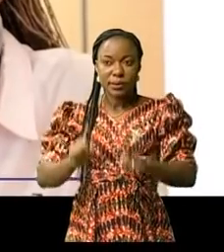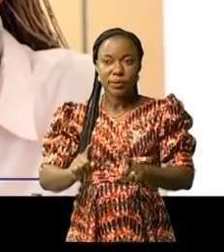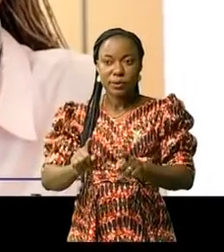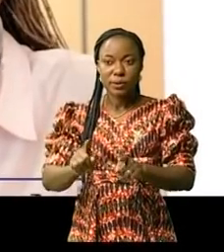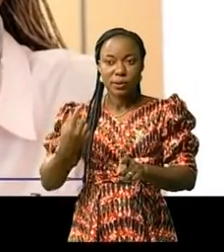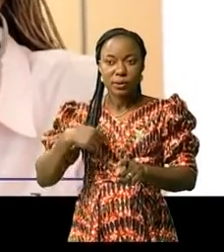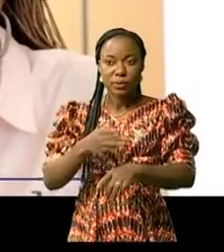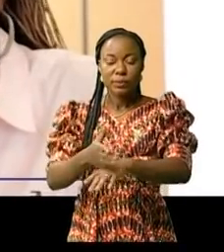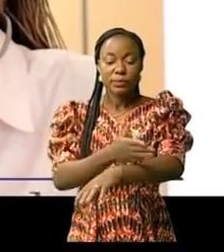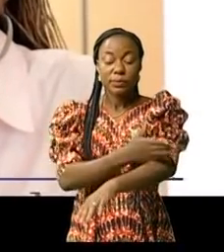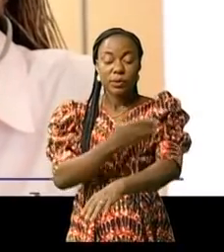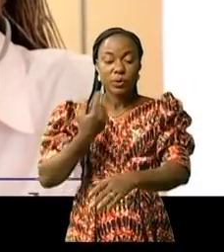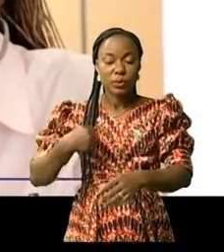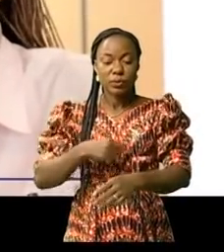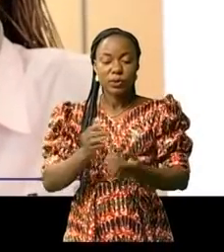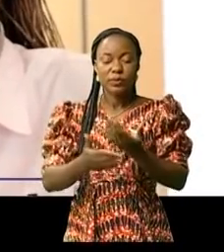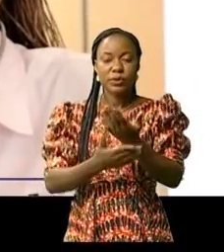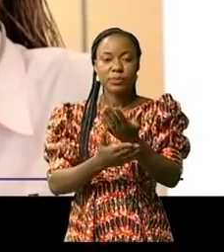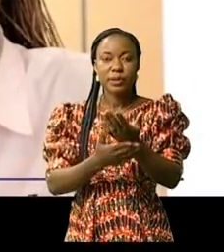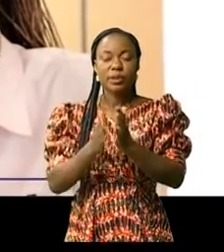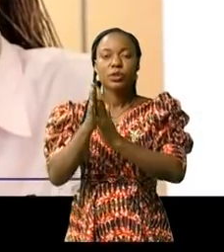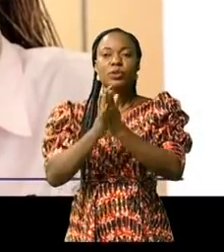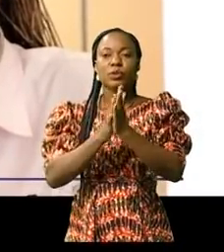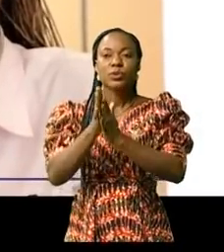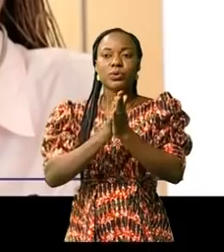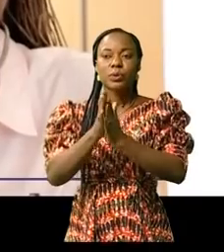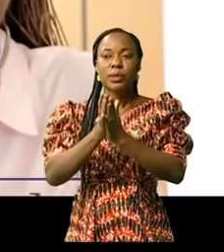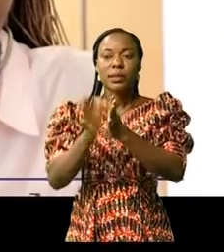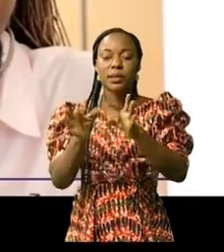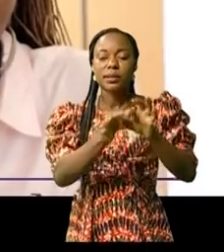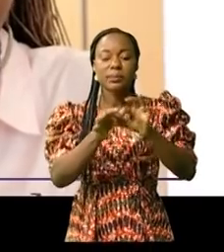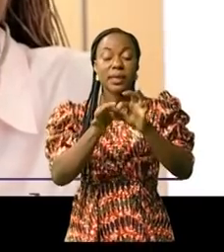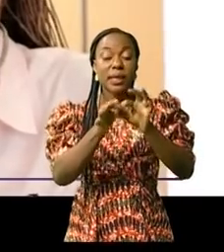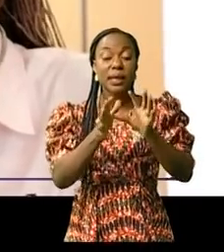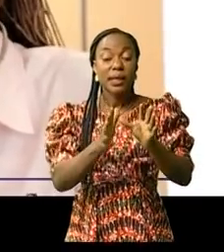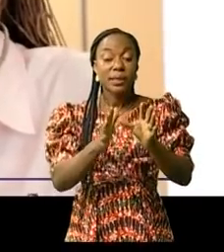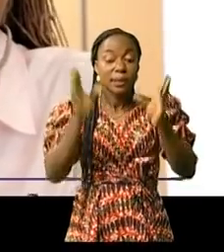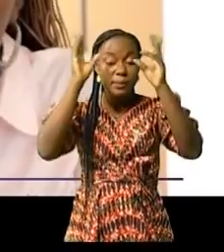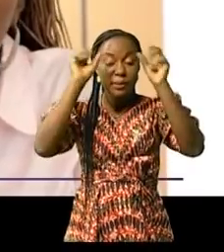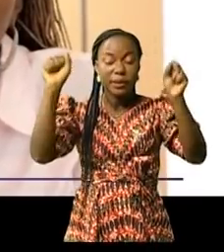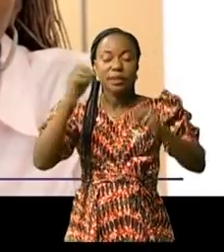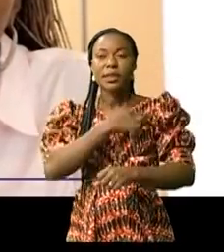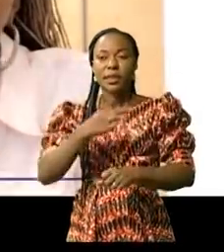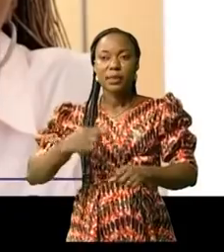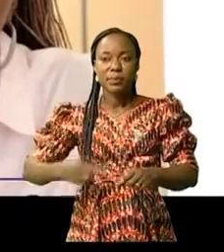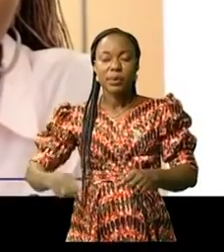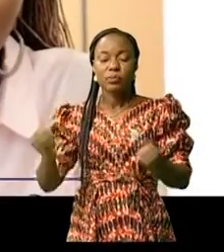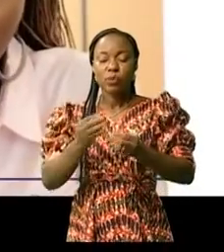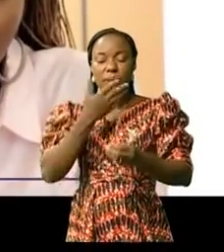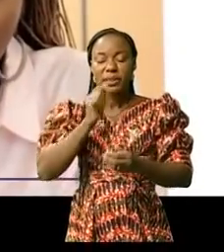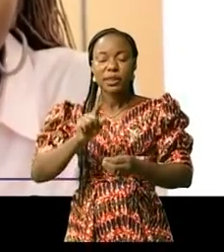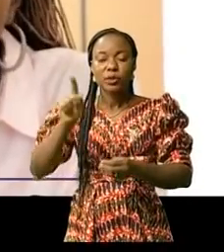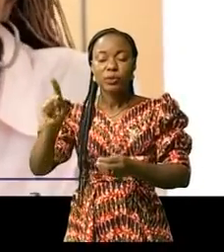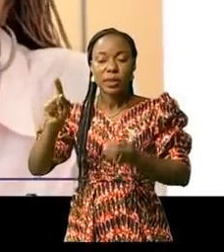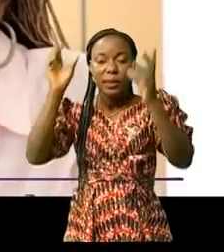mêler les formes mêmes nous allons demander sollicité le parrainage de présence vite qu'il est président en exercice de l'union est elle qui a octroyé